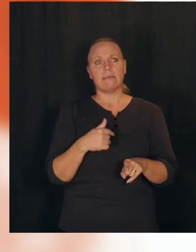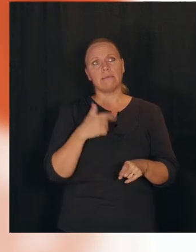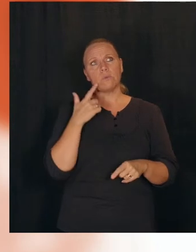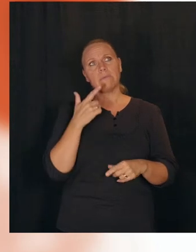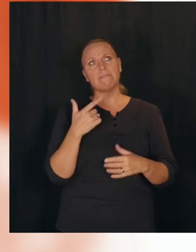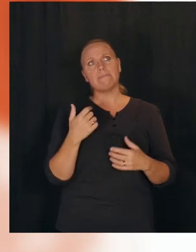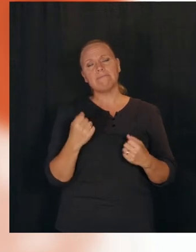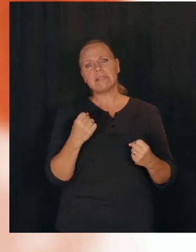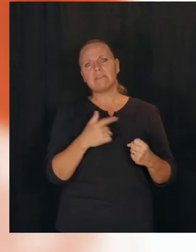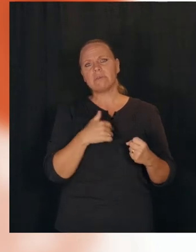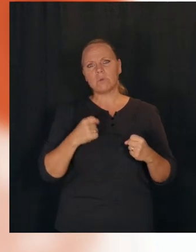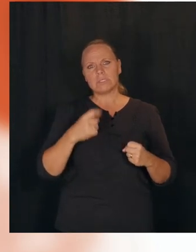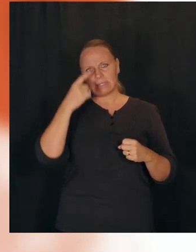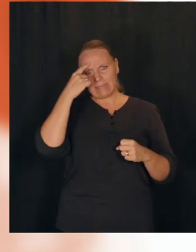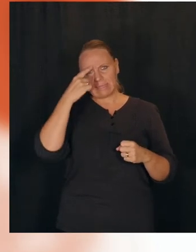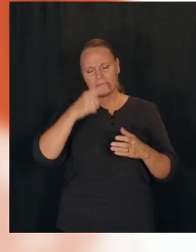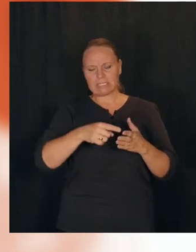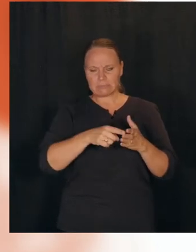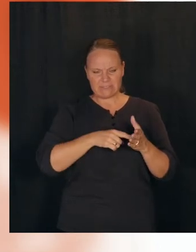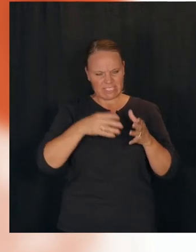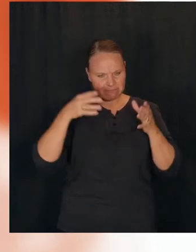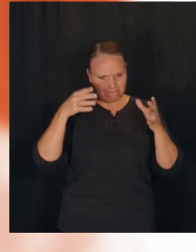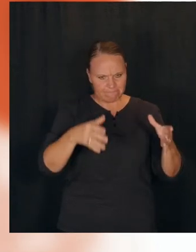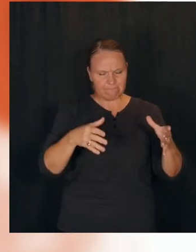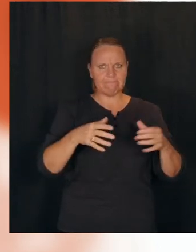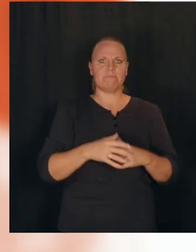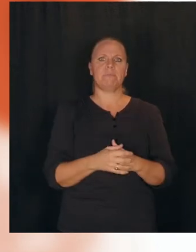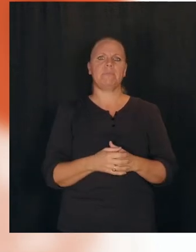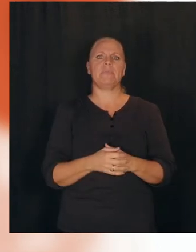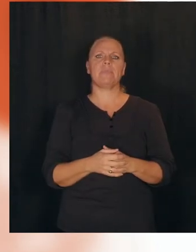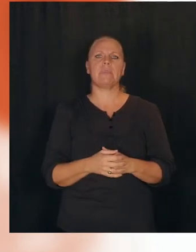bli specifik. Nästa.